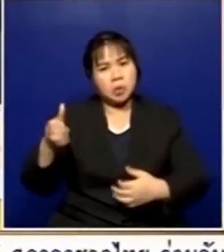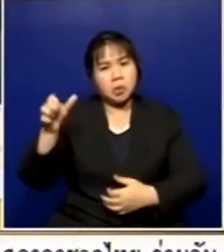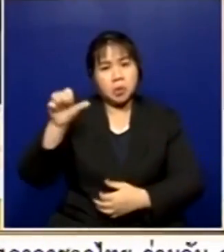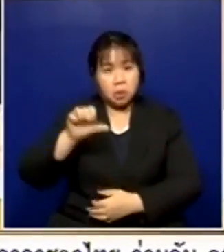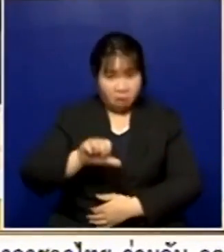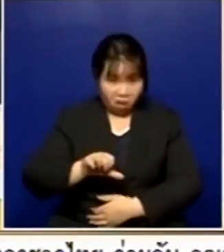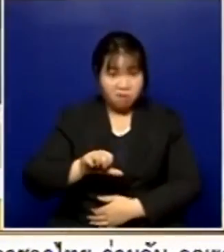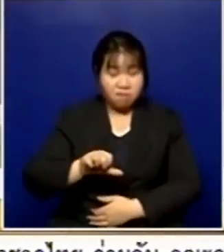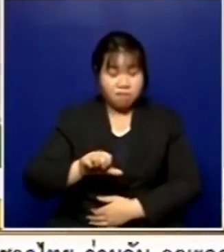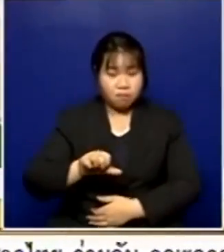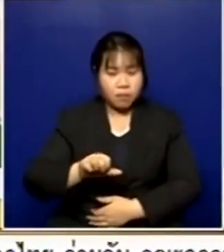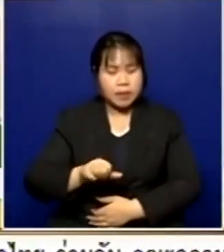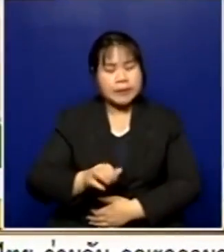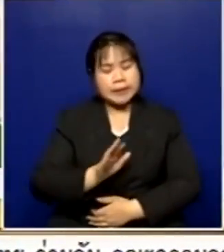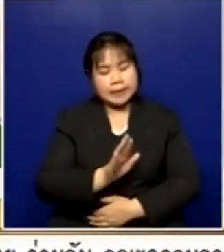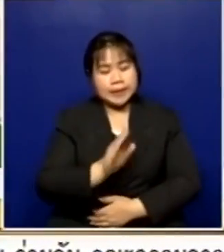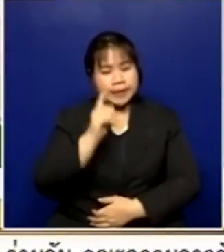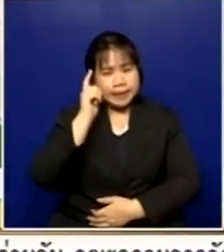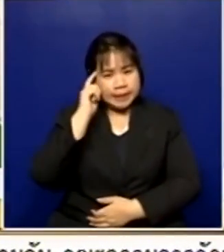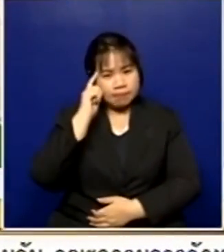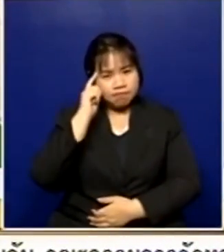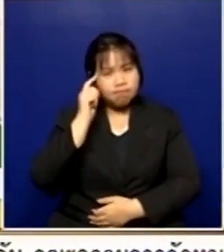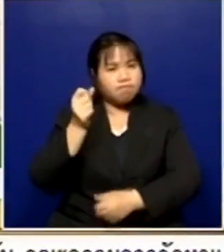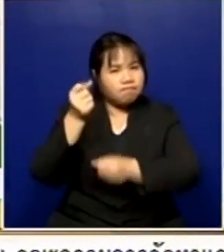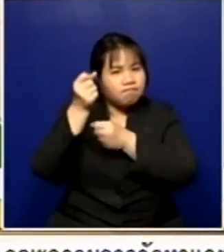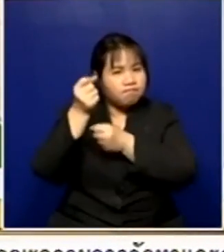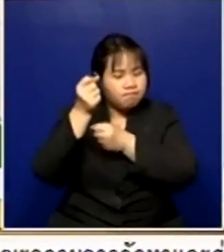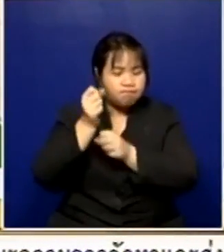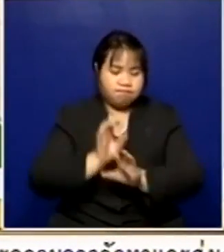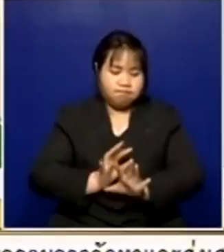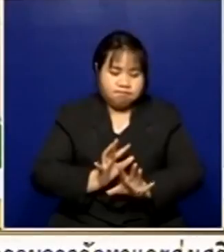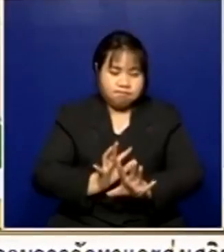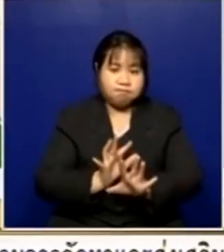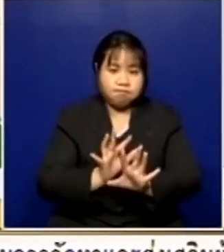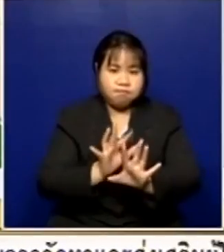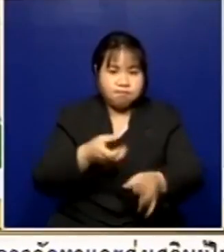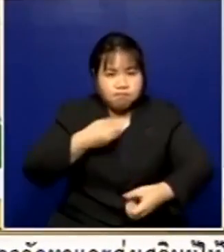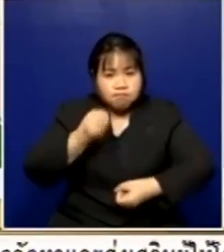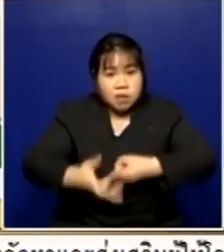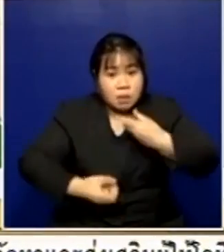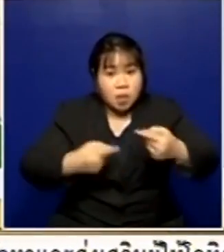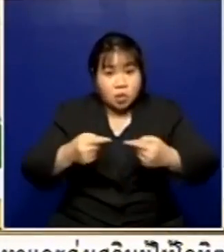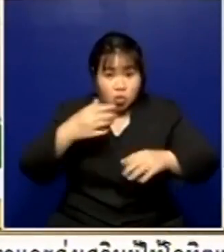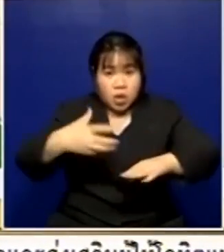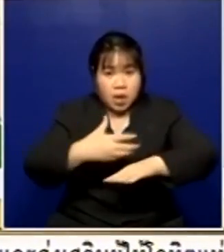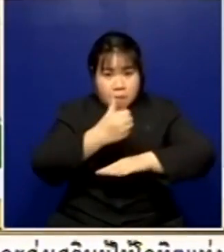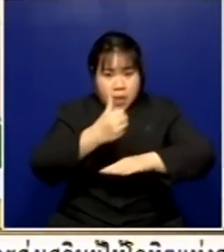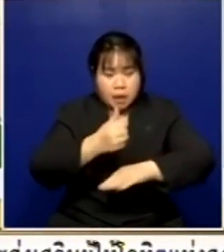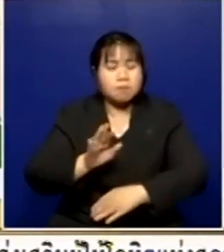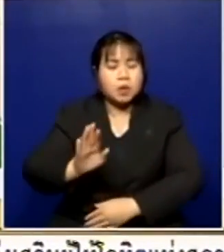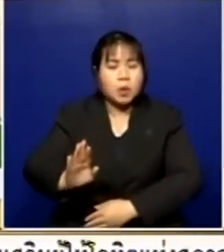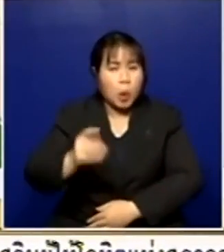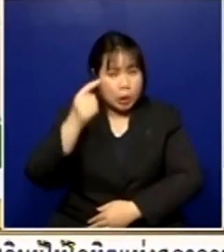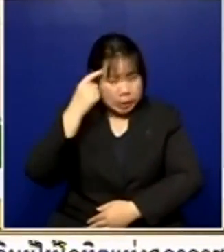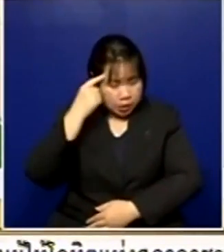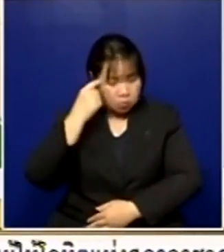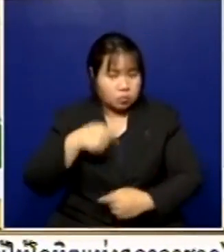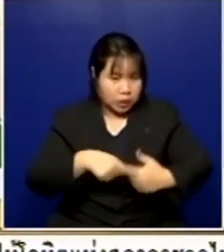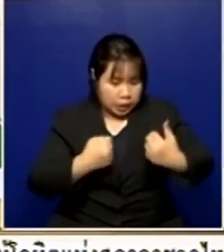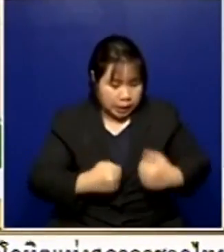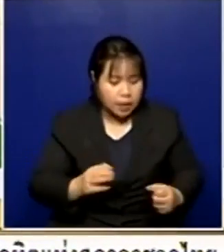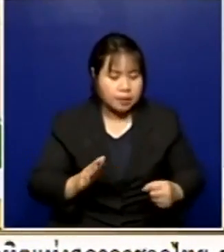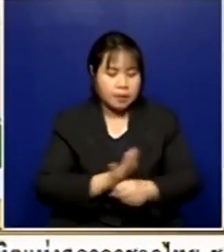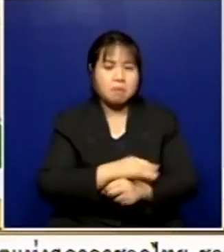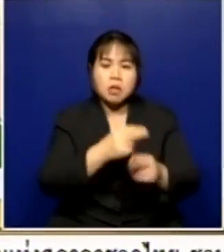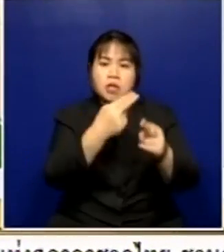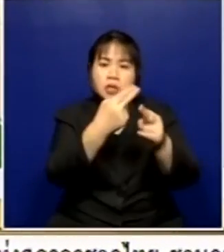พวกเขาจึงตัดสินใจออกมาร่วมแสดงออกทางการเมืองรวมถึงตั้งใจเต็มใจที่จะร่วมลงชื่อเพื่อ